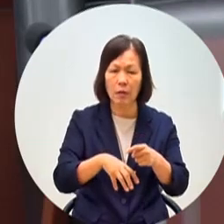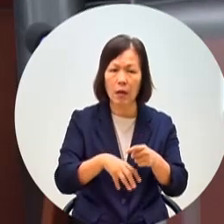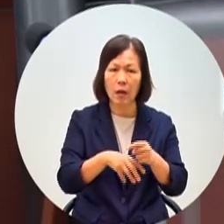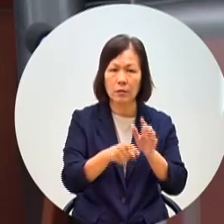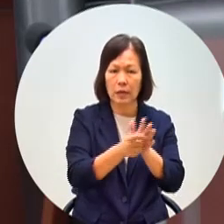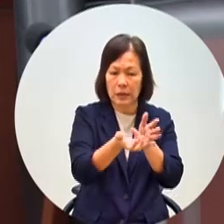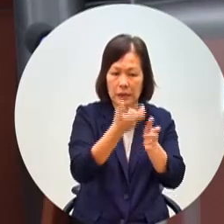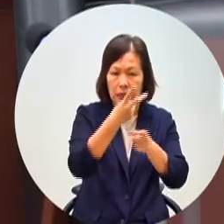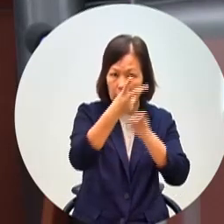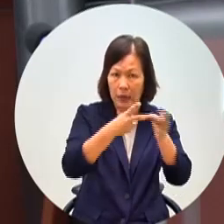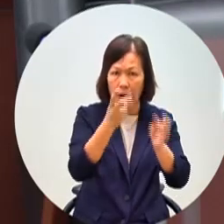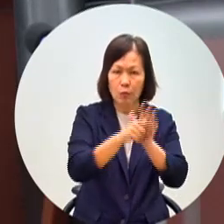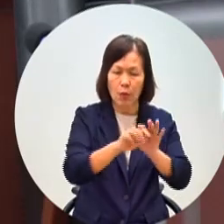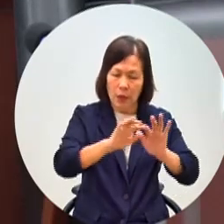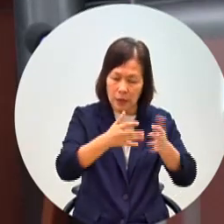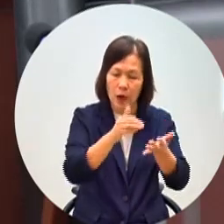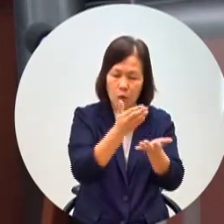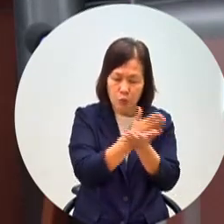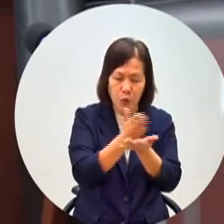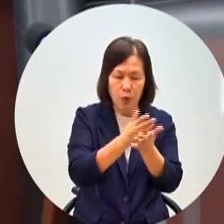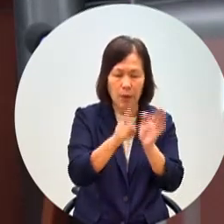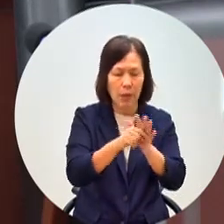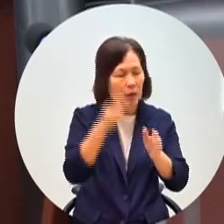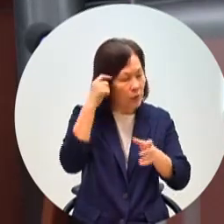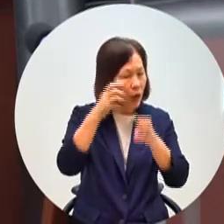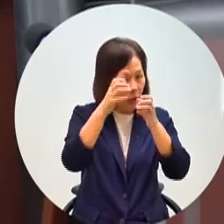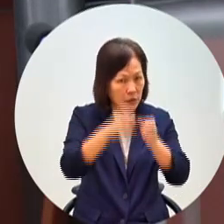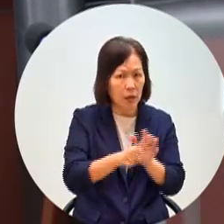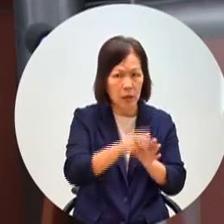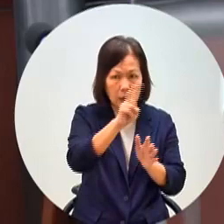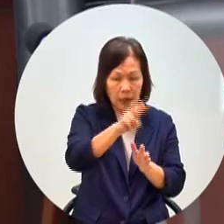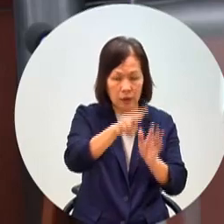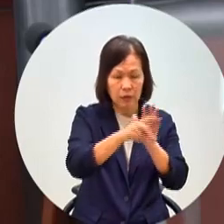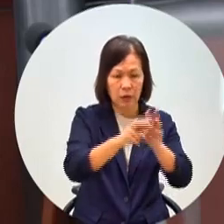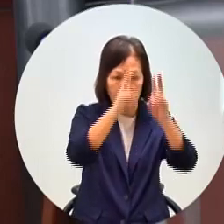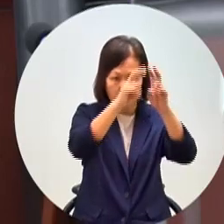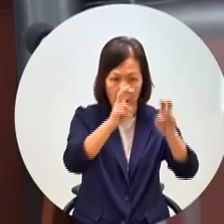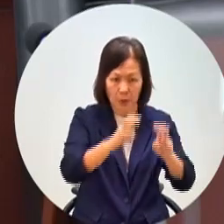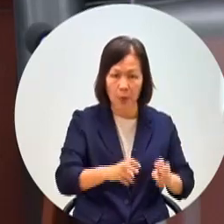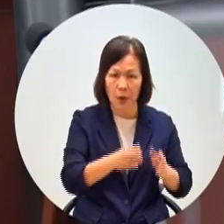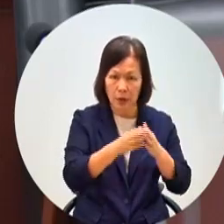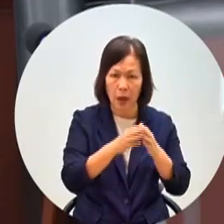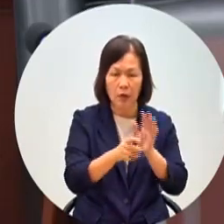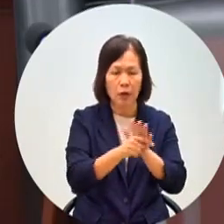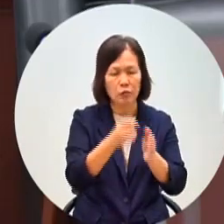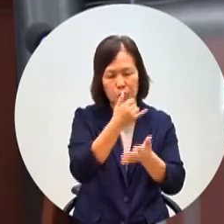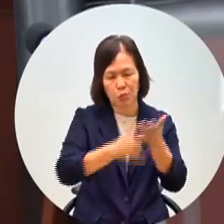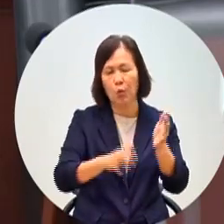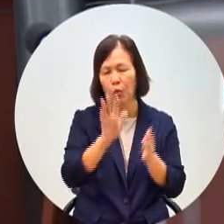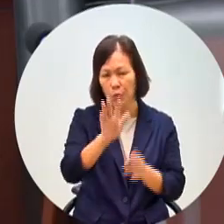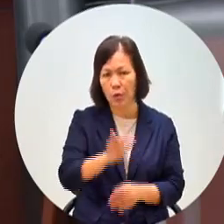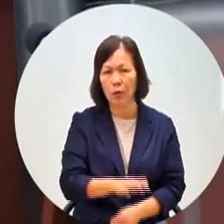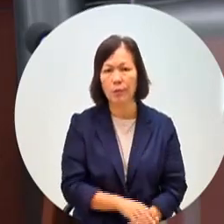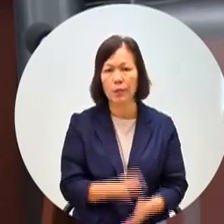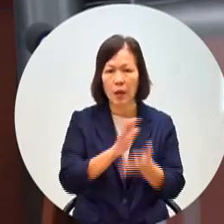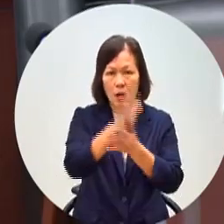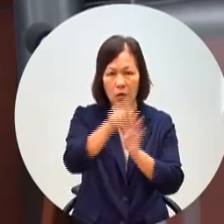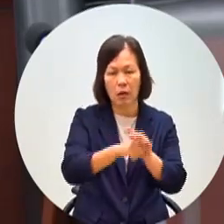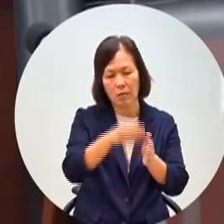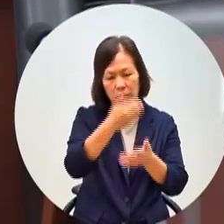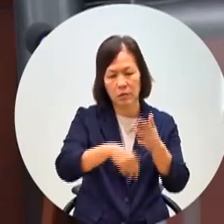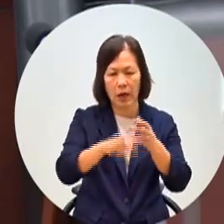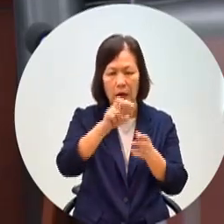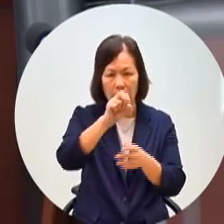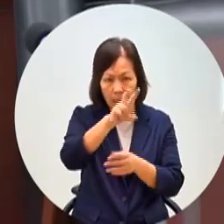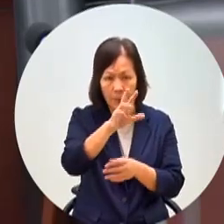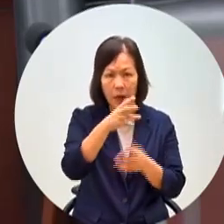前两年其实有预估要做2000个的塔位，但是被驳回了，所以到最后只做了200个。你看